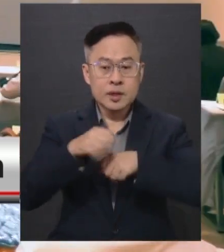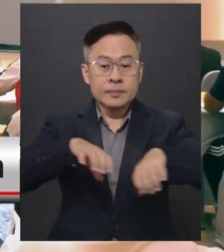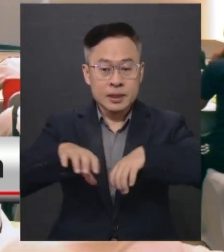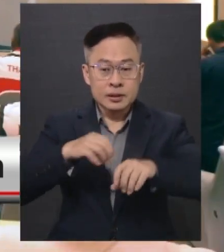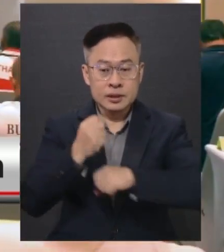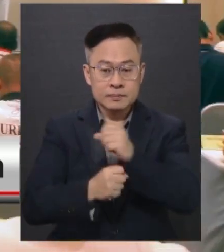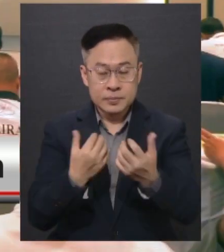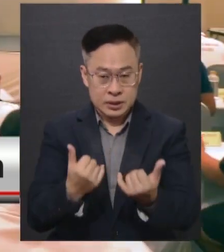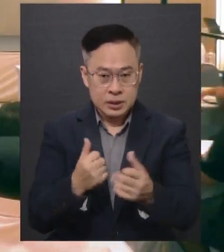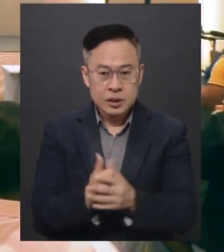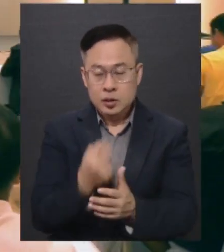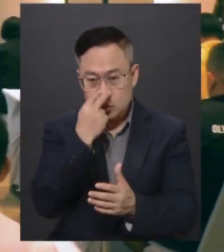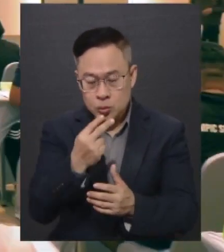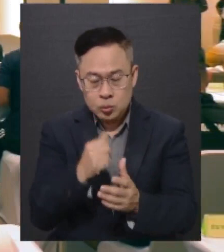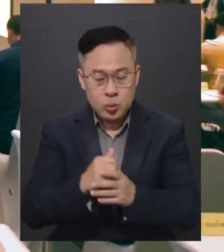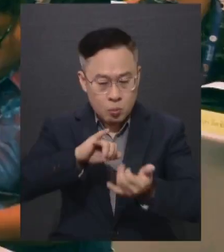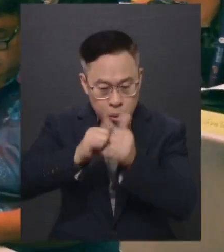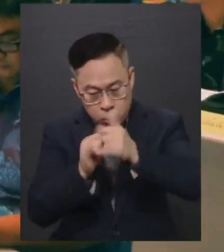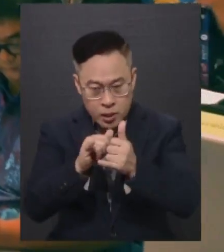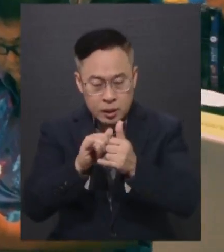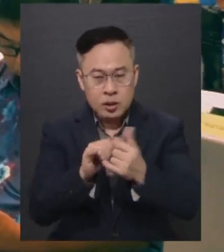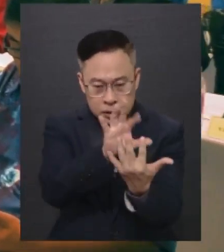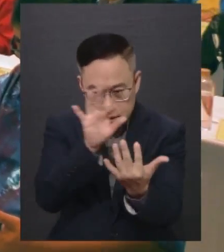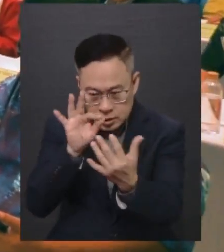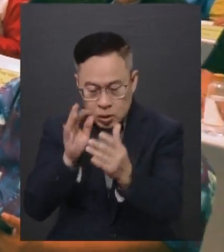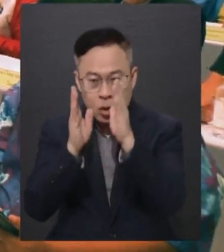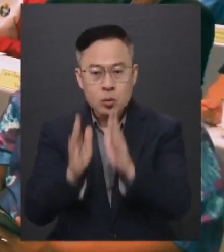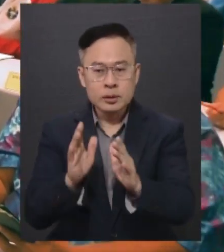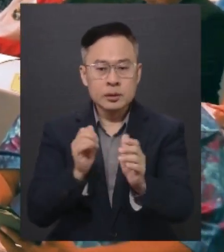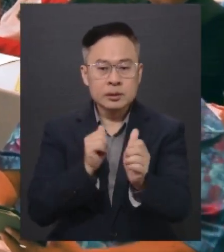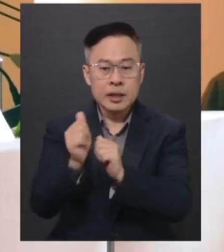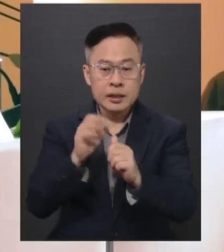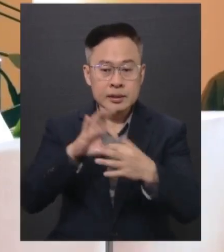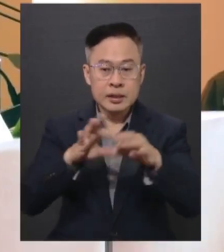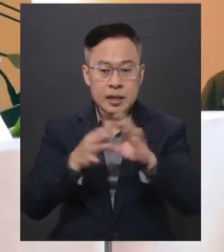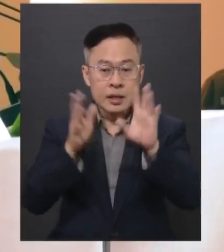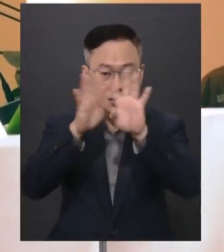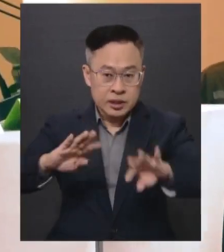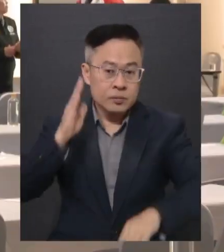การนี้เนี่ยเราก็จะทำการเฟ้นหานักกีฬาไปสู้ศึกซีเกมส์ในครั้งต่อไปด้วยค่ะ